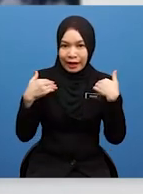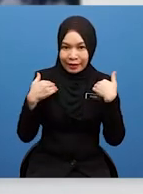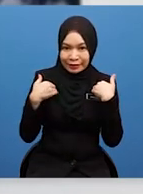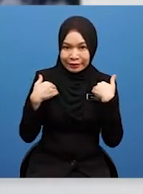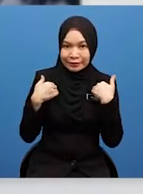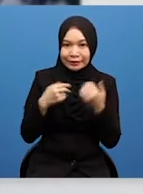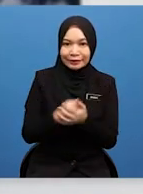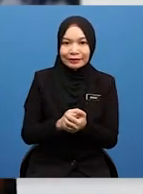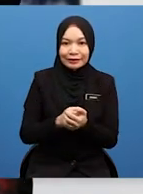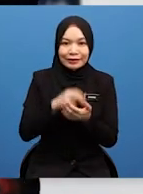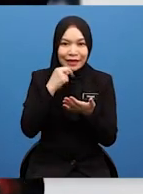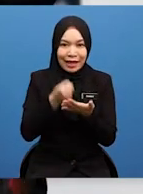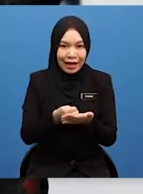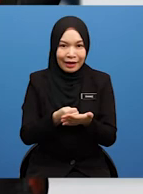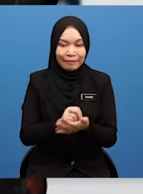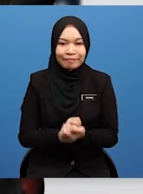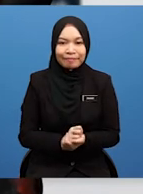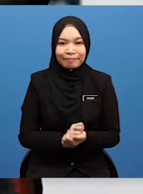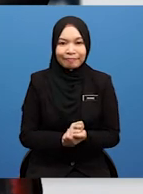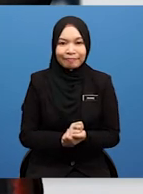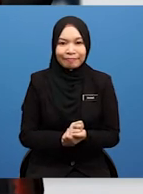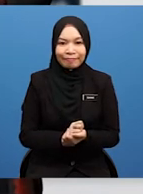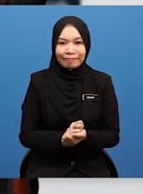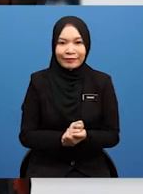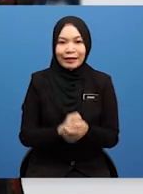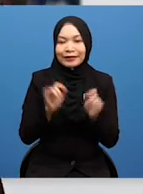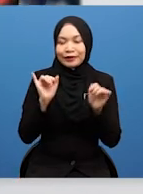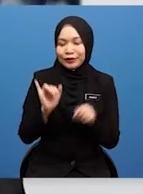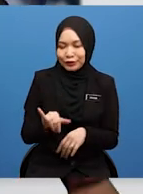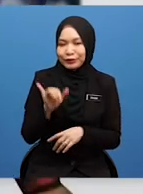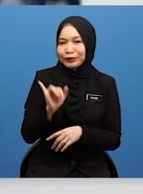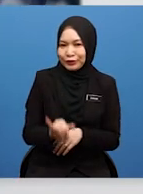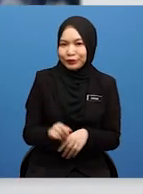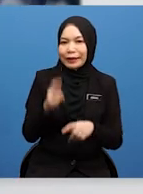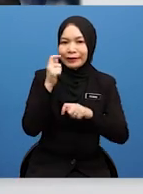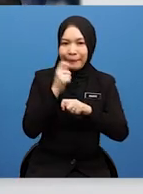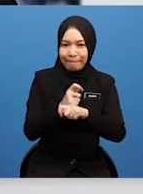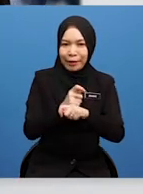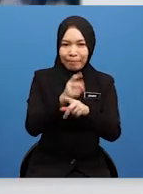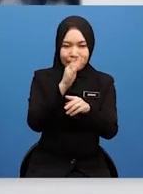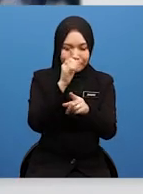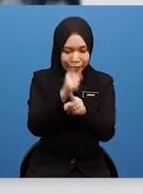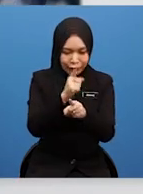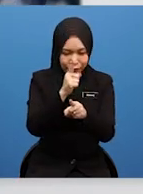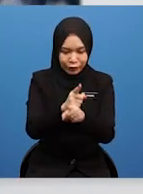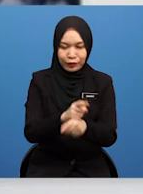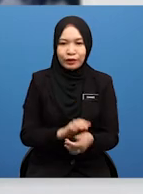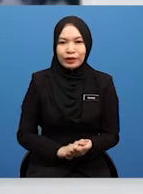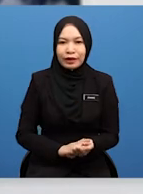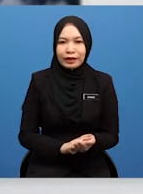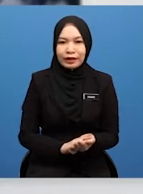nilai practical depan padat dan mantap ngaku-ngaku doang ya sebenarnya